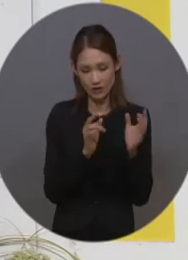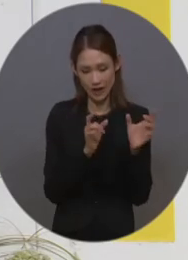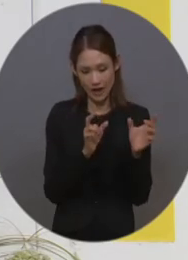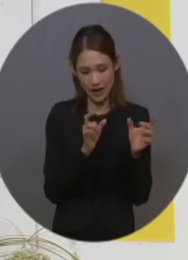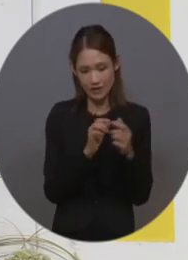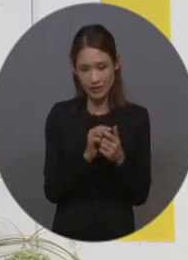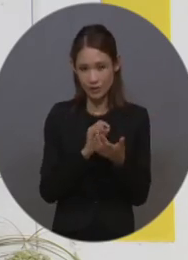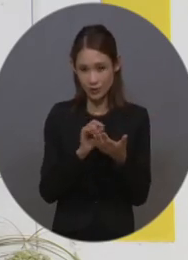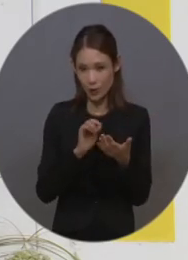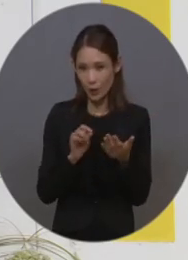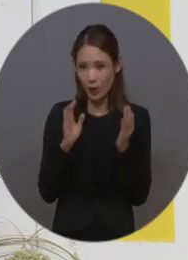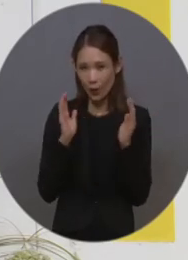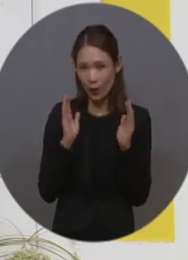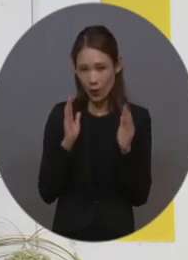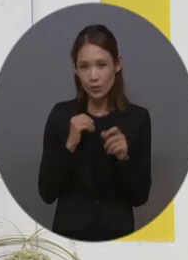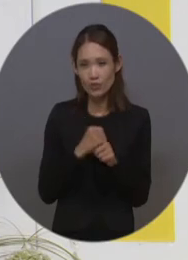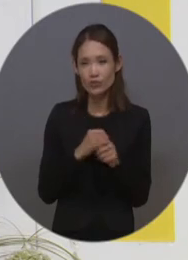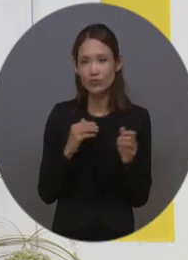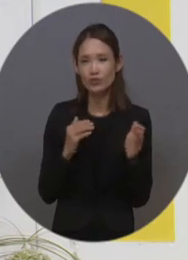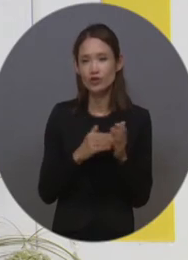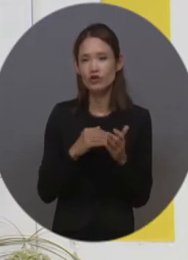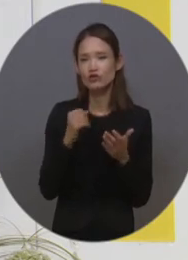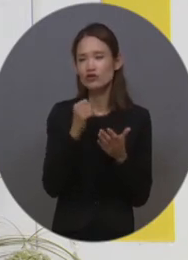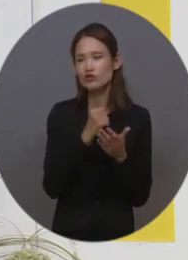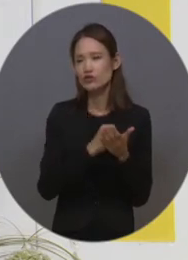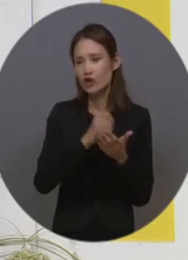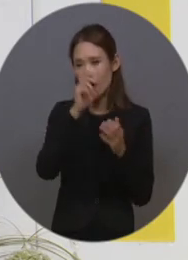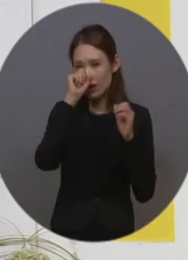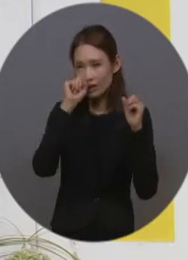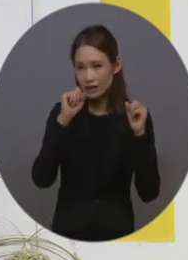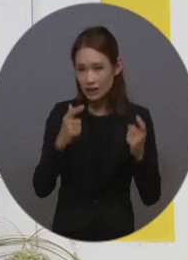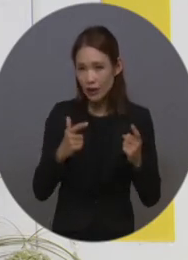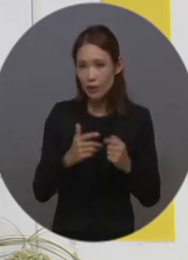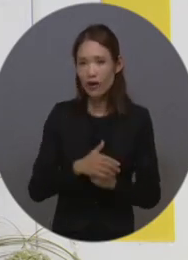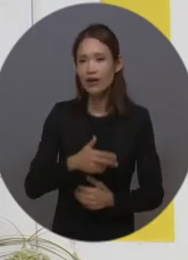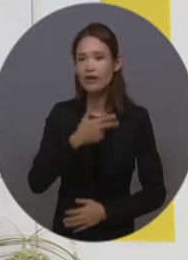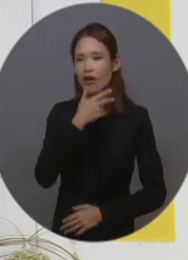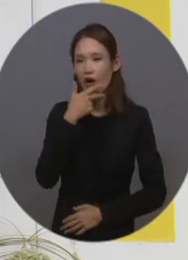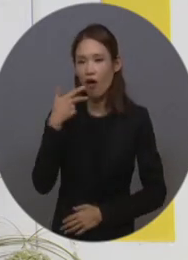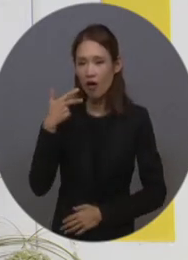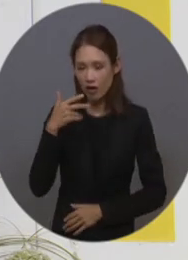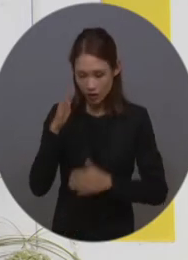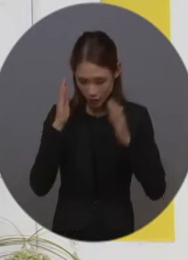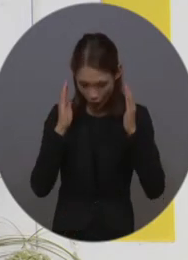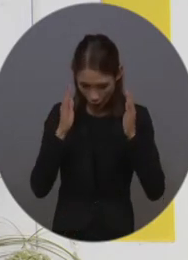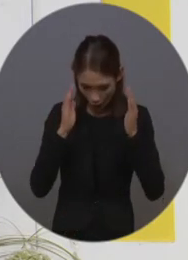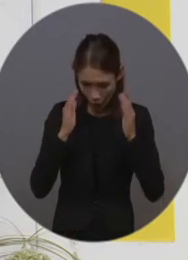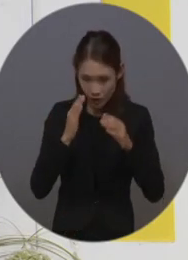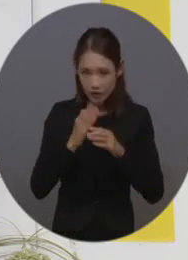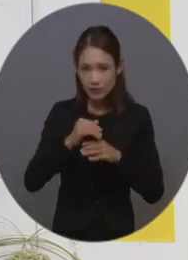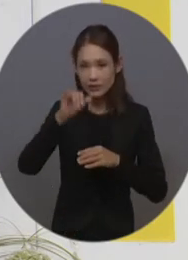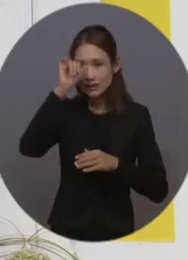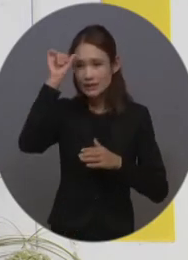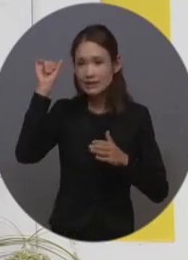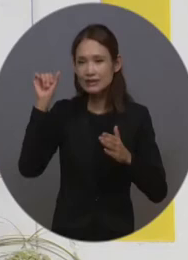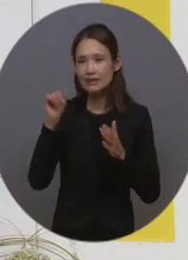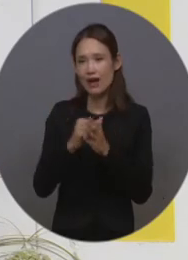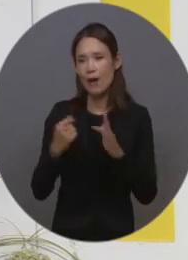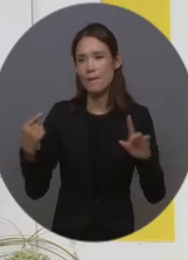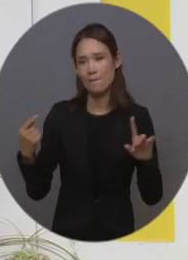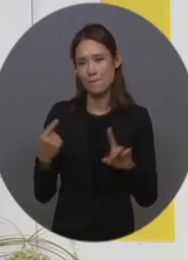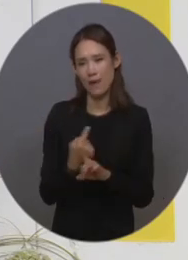공부를 했는데 우연한 기회에 영어 공부를 하다가 네. 제 인생이 바뀐 거예요.